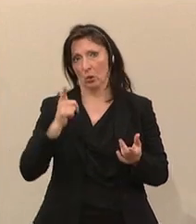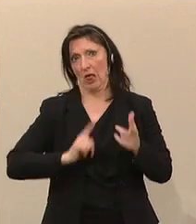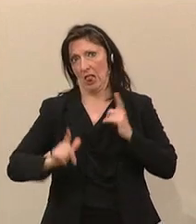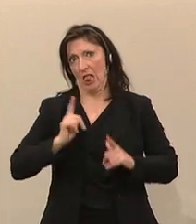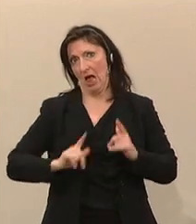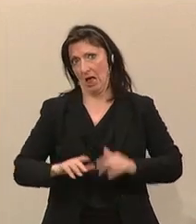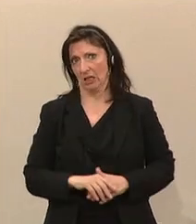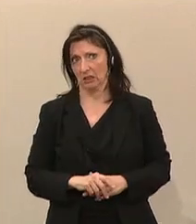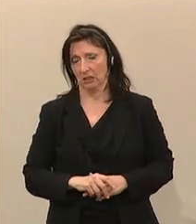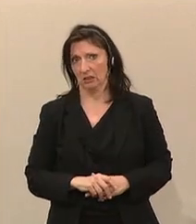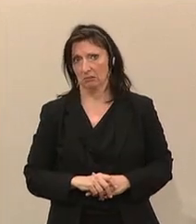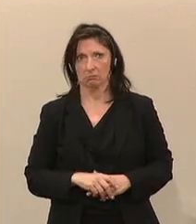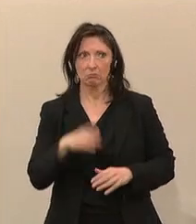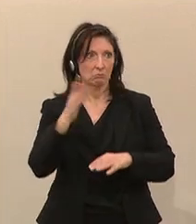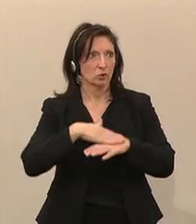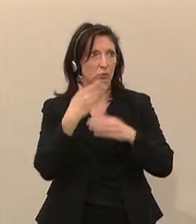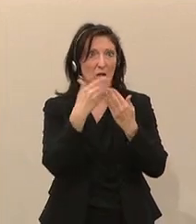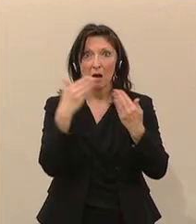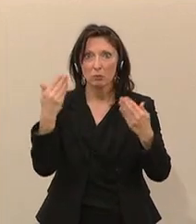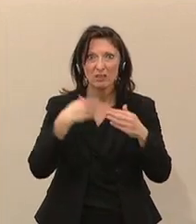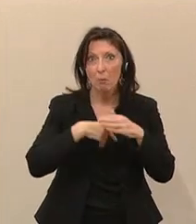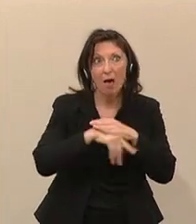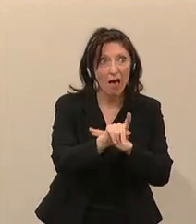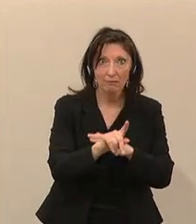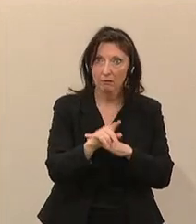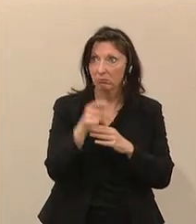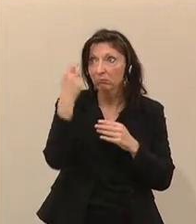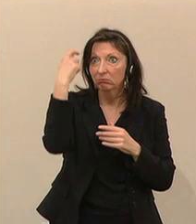wenn Eintrittspreise in Museen und andere